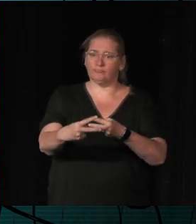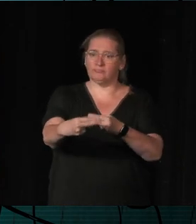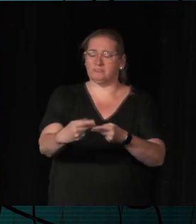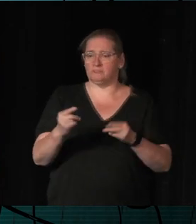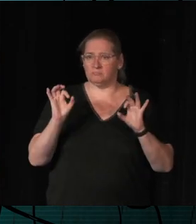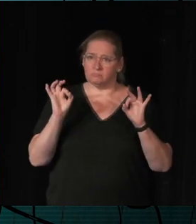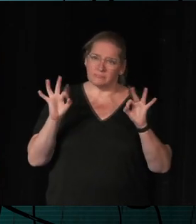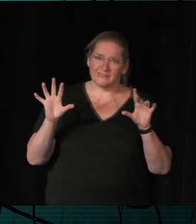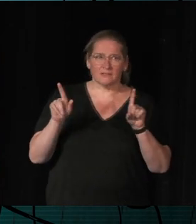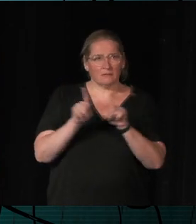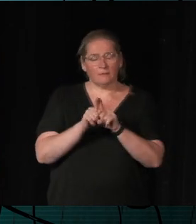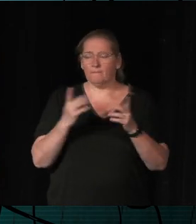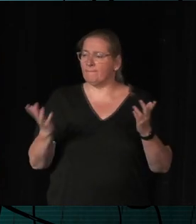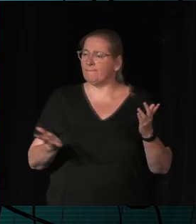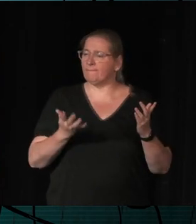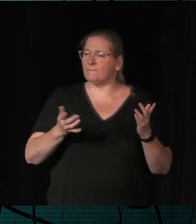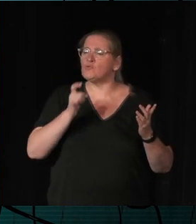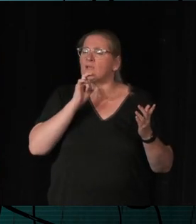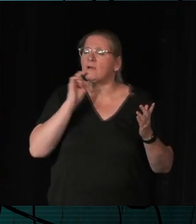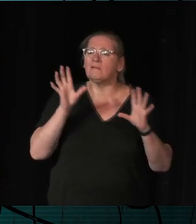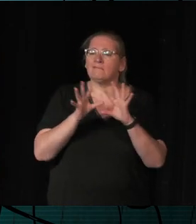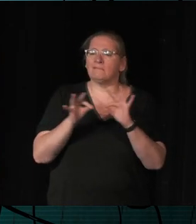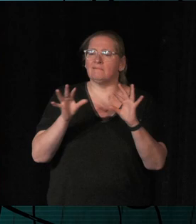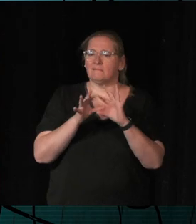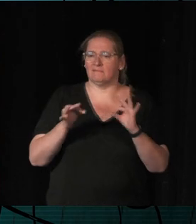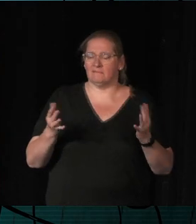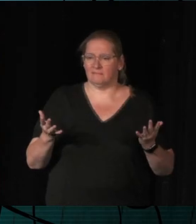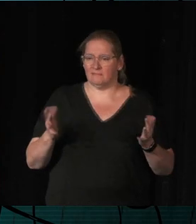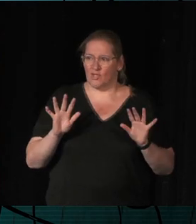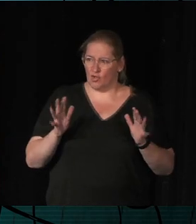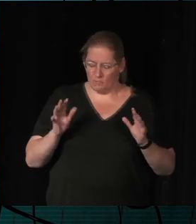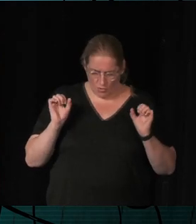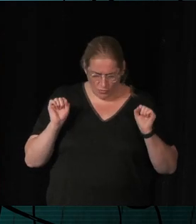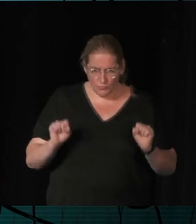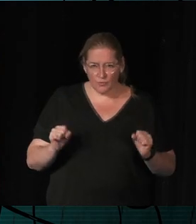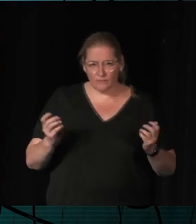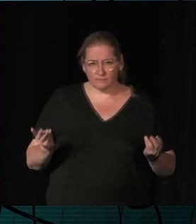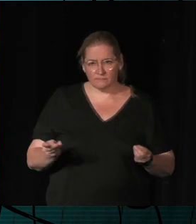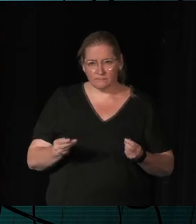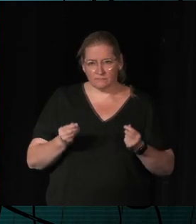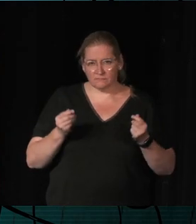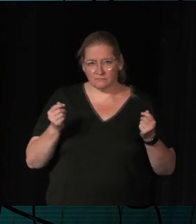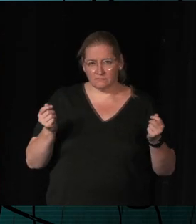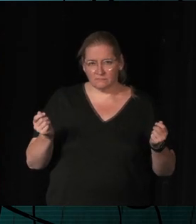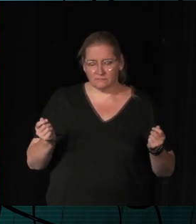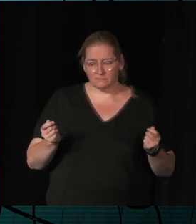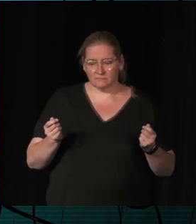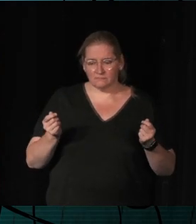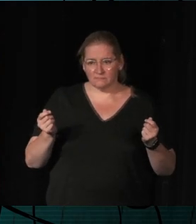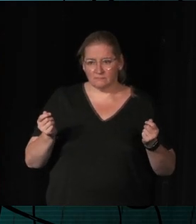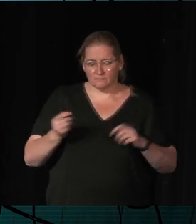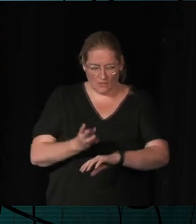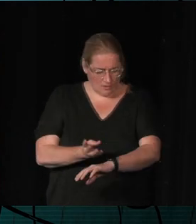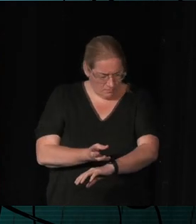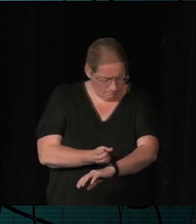comme, comme on disait tout à l'heure, comment on peut représenter visuellement une sensation,